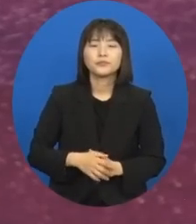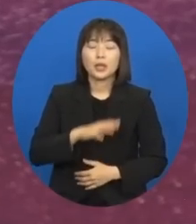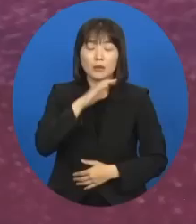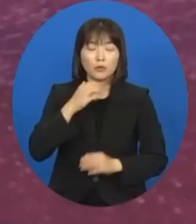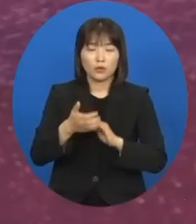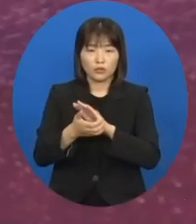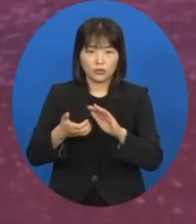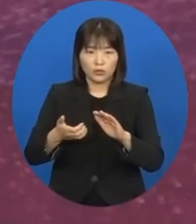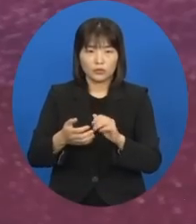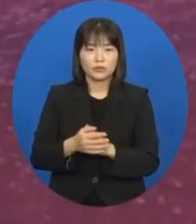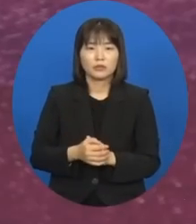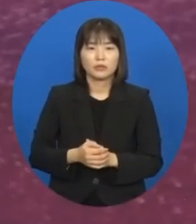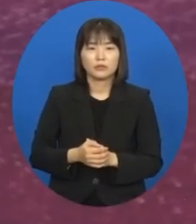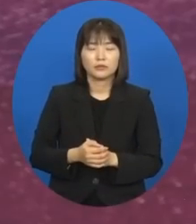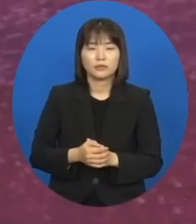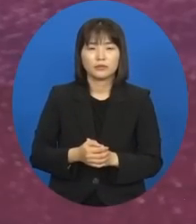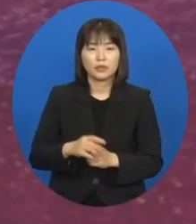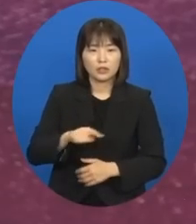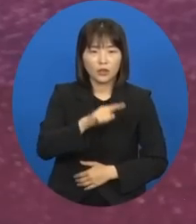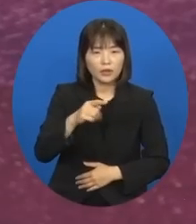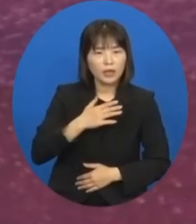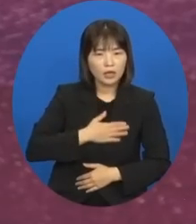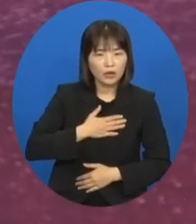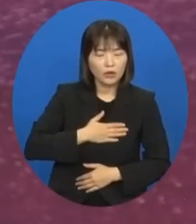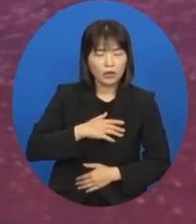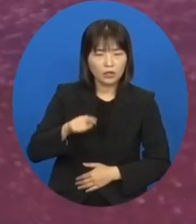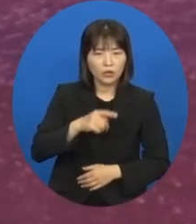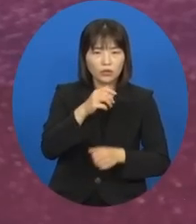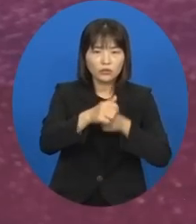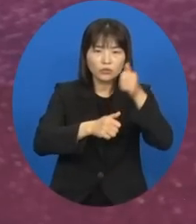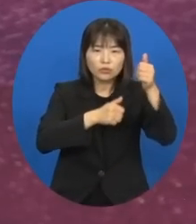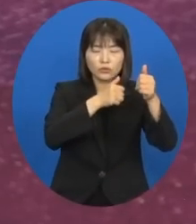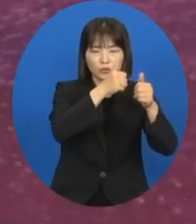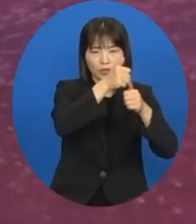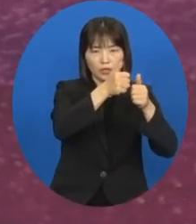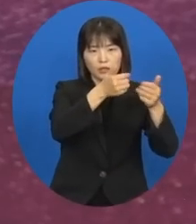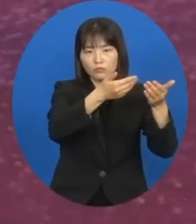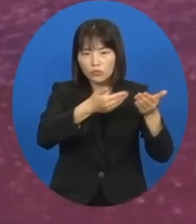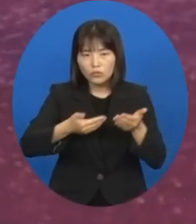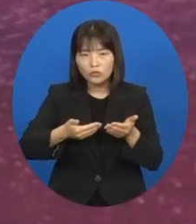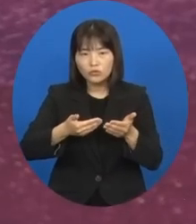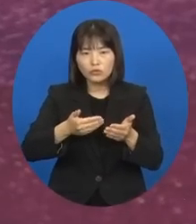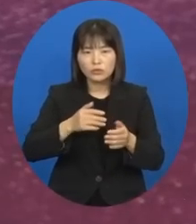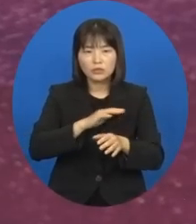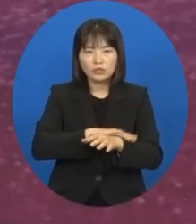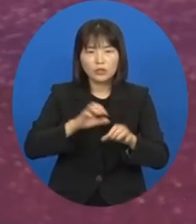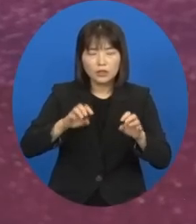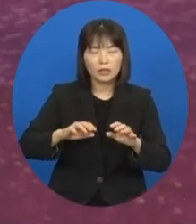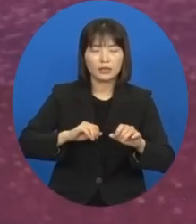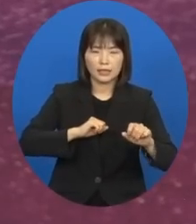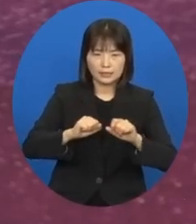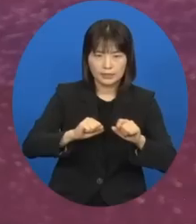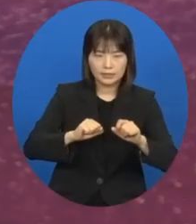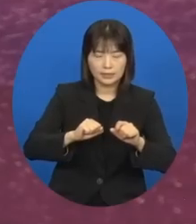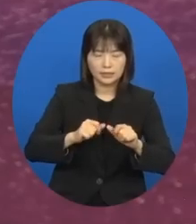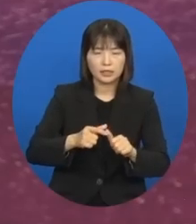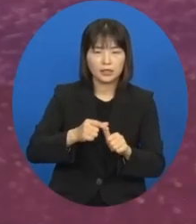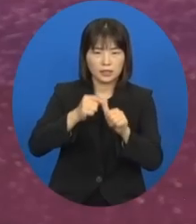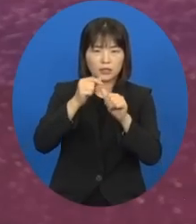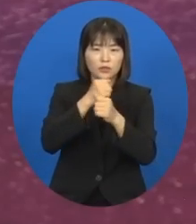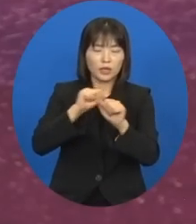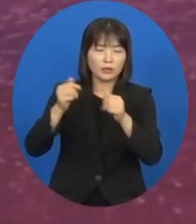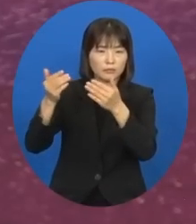18절로 19절에 너희가 알거니와 너희 조상이 물려준 헛된 행실에서 대속함을 받은